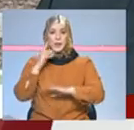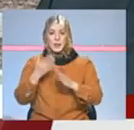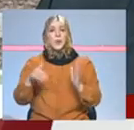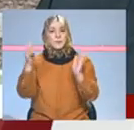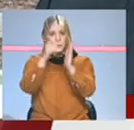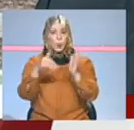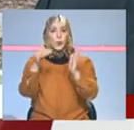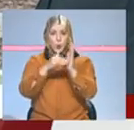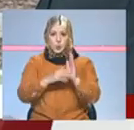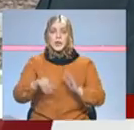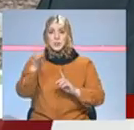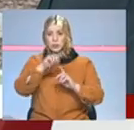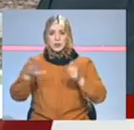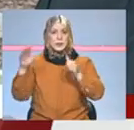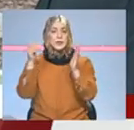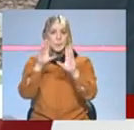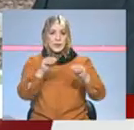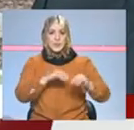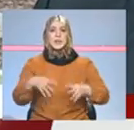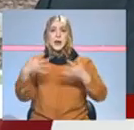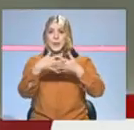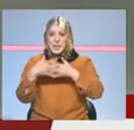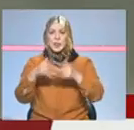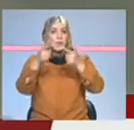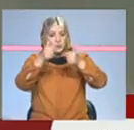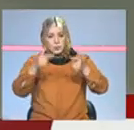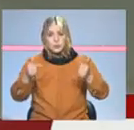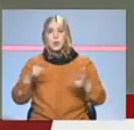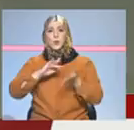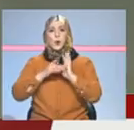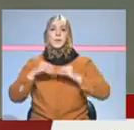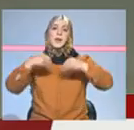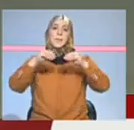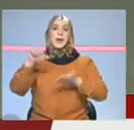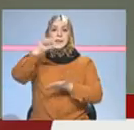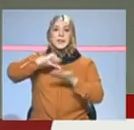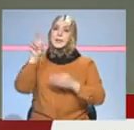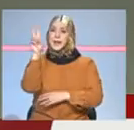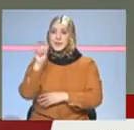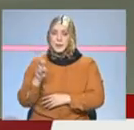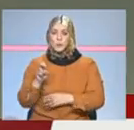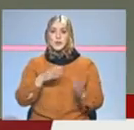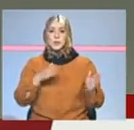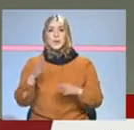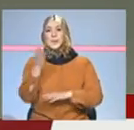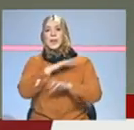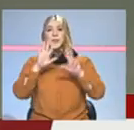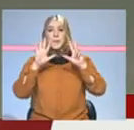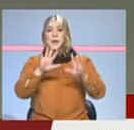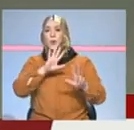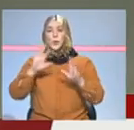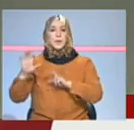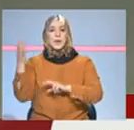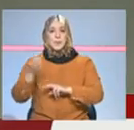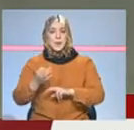جديدة، نمشيو لأمريكا، نمشيو لآسيا، معناها العديد من الدول. زيت الزيتون السائب كان يمثل 88%